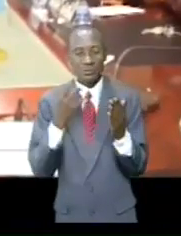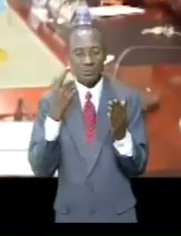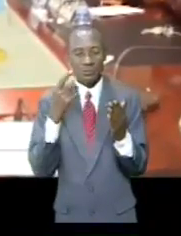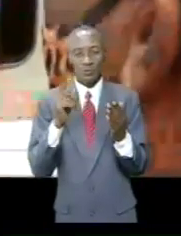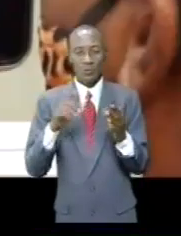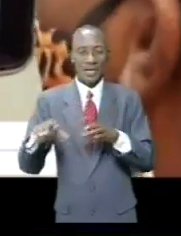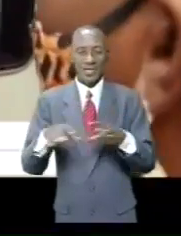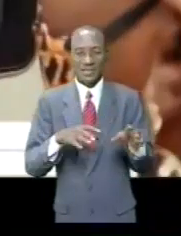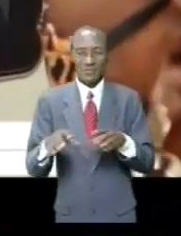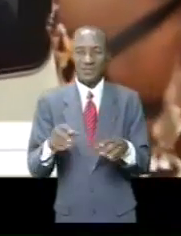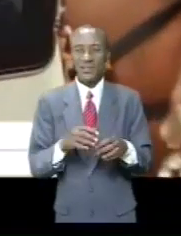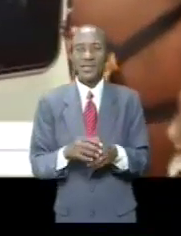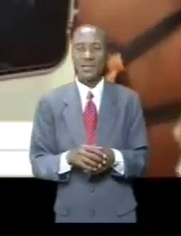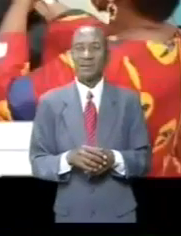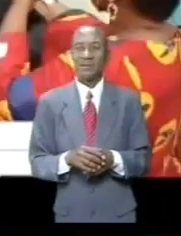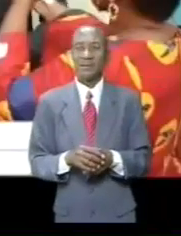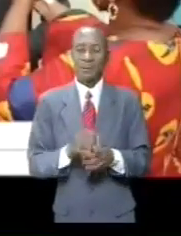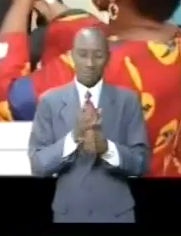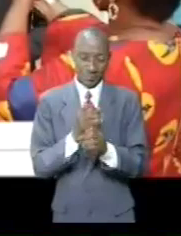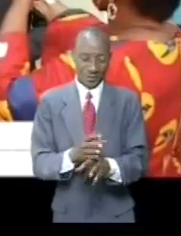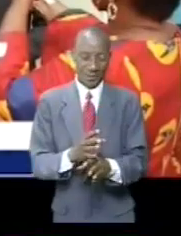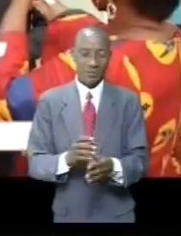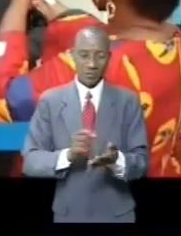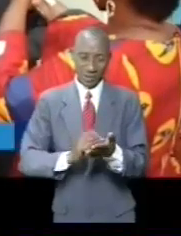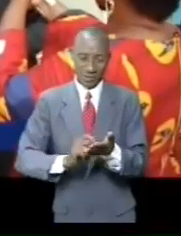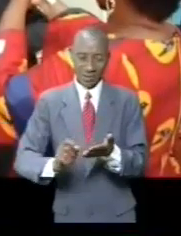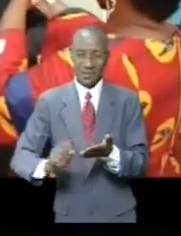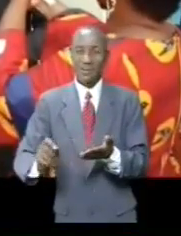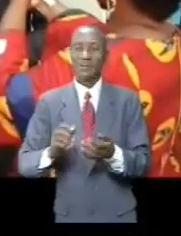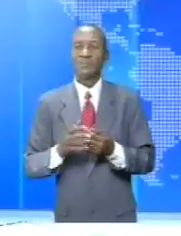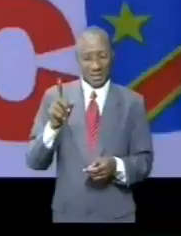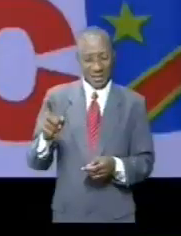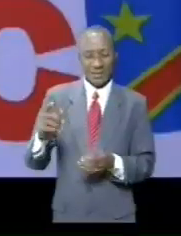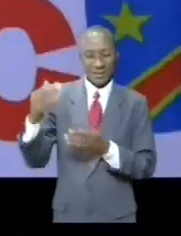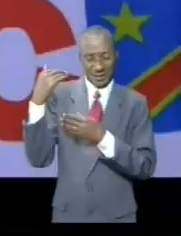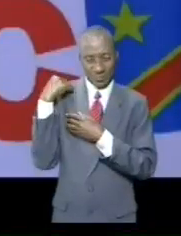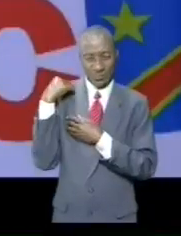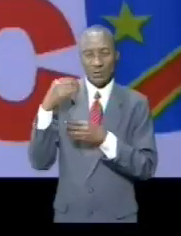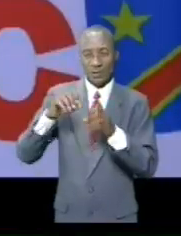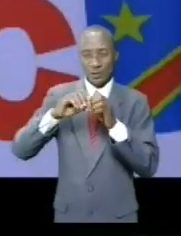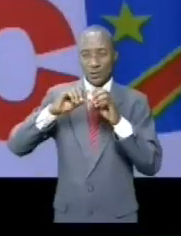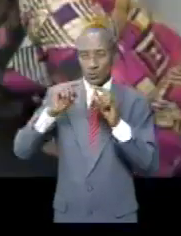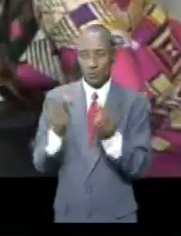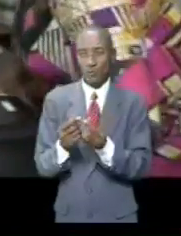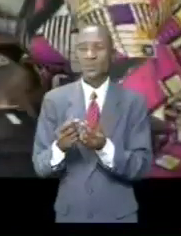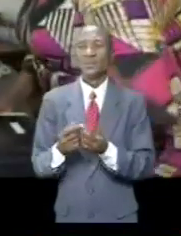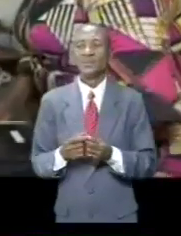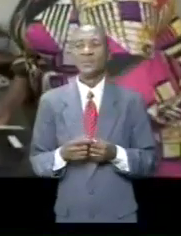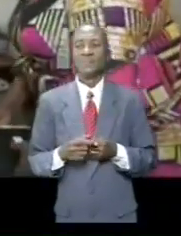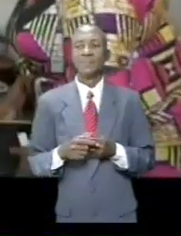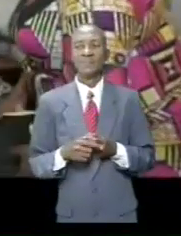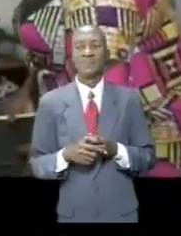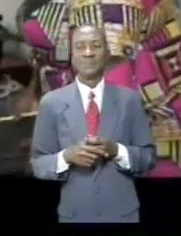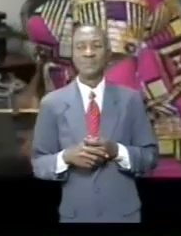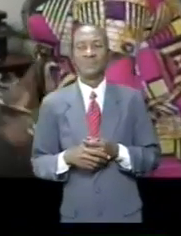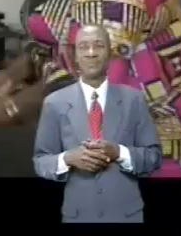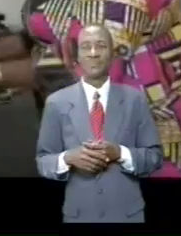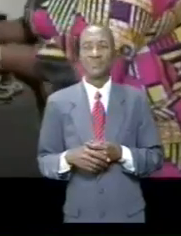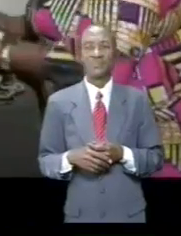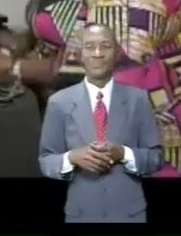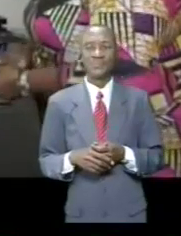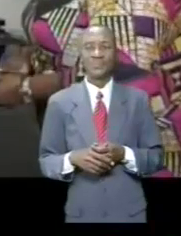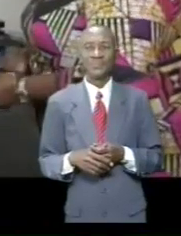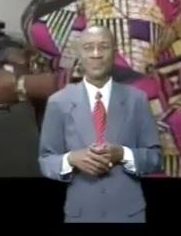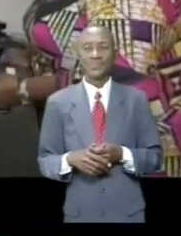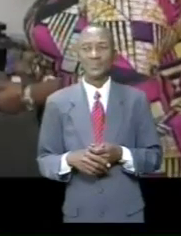activités sont en cours d'élaboration par les experts des deux institutions. Le nouveau coordonnateur national du secrétariat technique